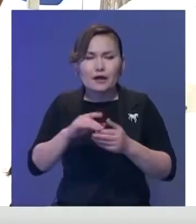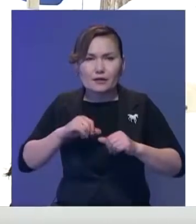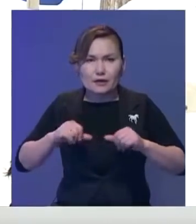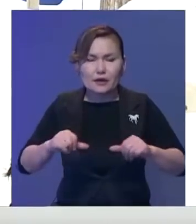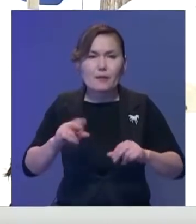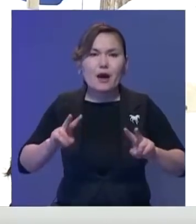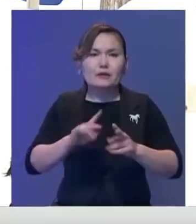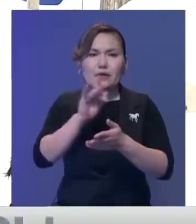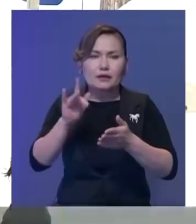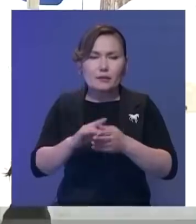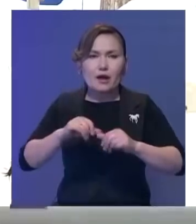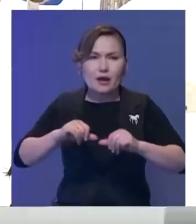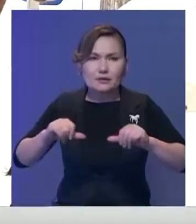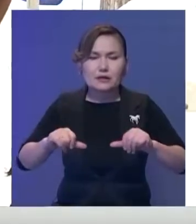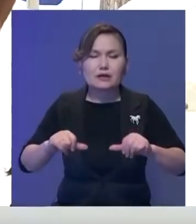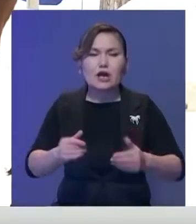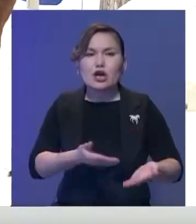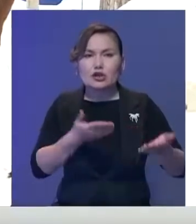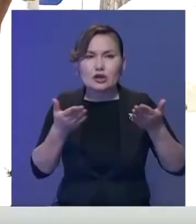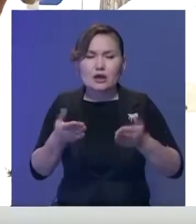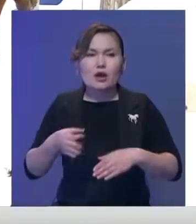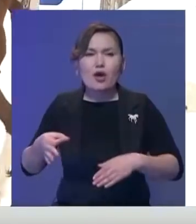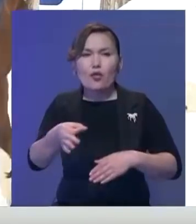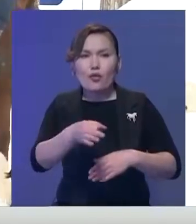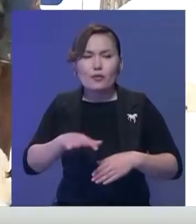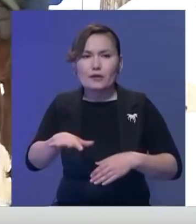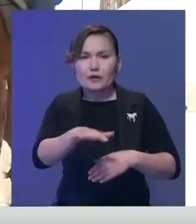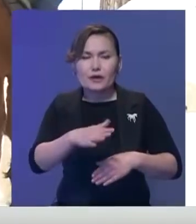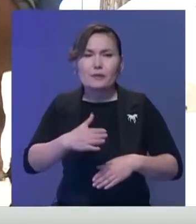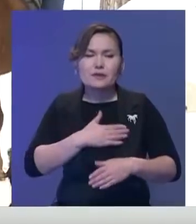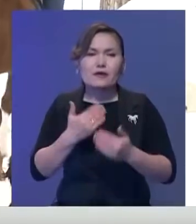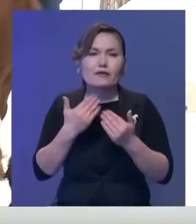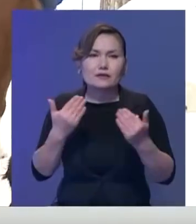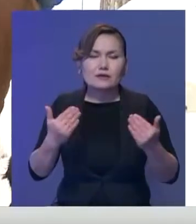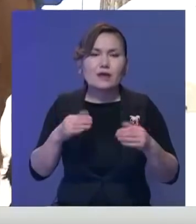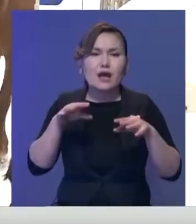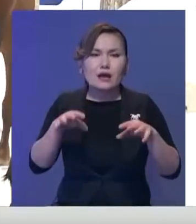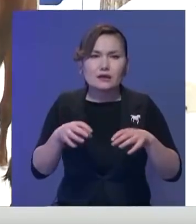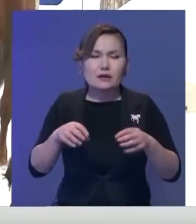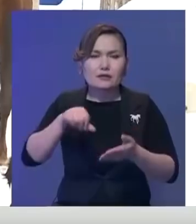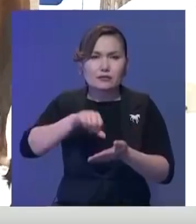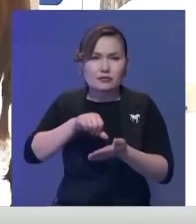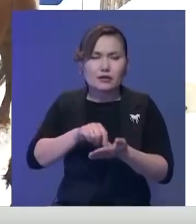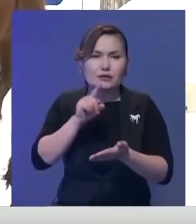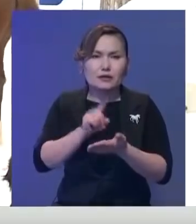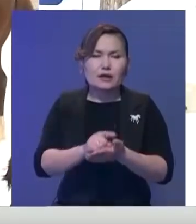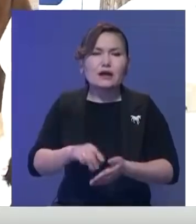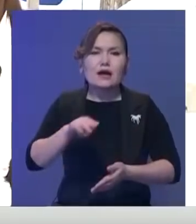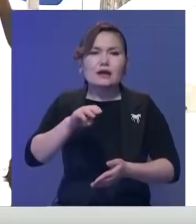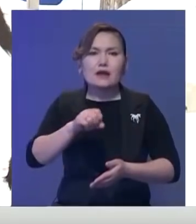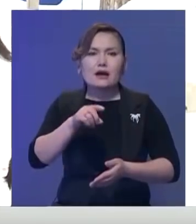Астанада бар, сол кісілерді шақырып, облыс көлемінде біз выставка өткізуіміз керек. Жаңағы